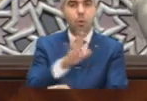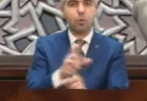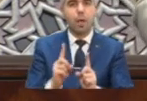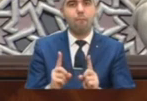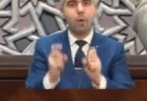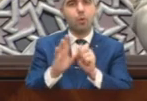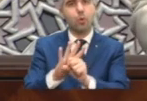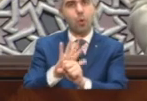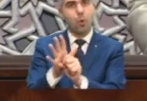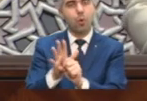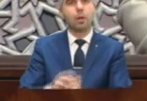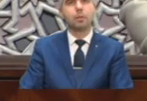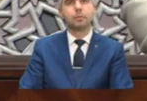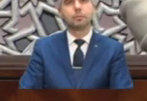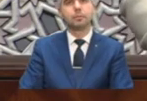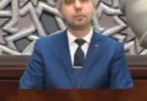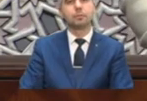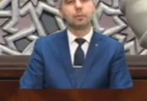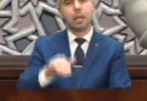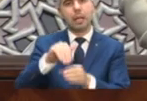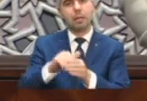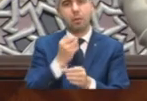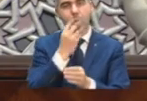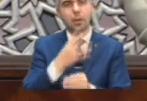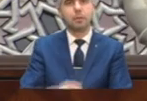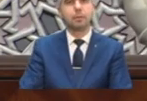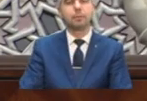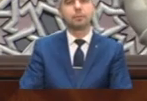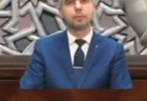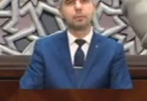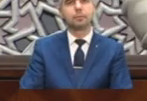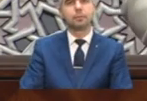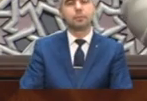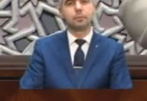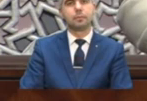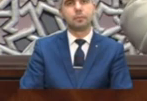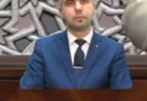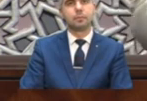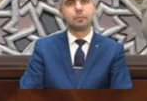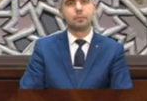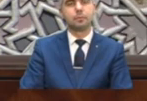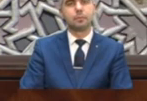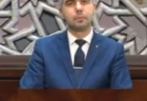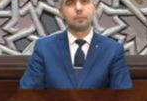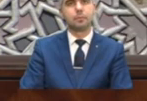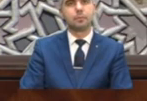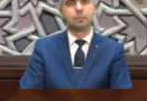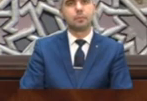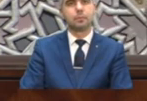كورونا كوفيد-19 عن الفريق الاشتراكي، تفضل السيد النائب المحترم.